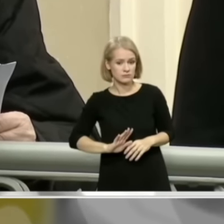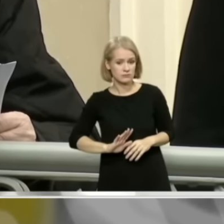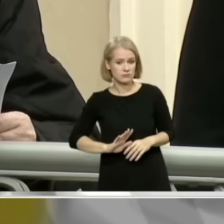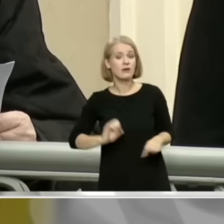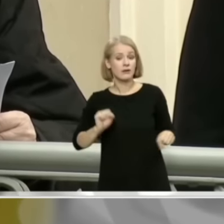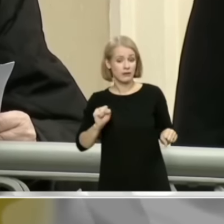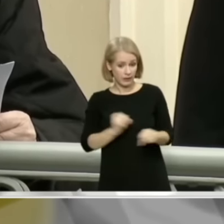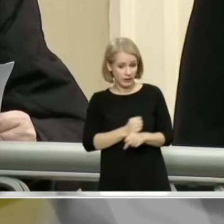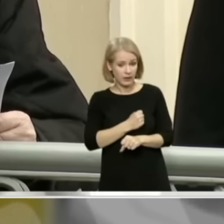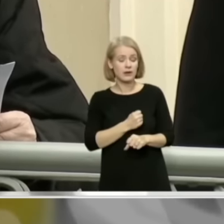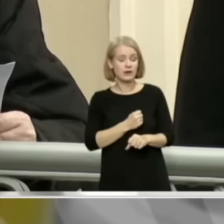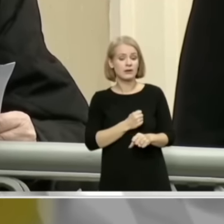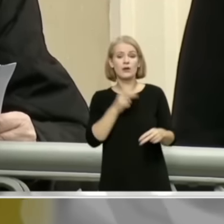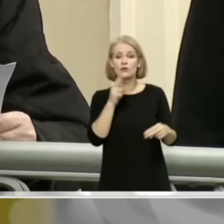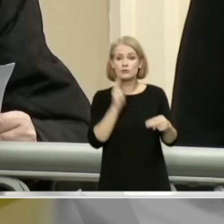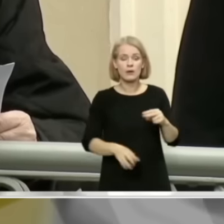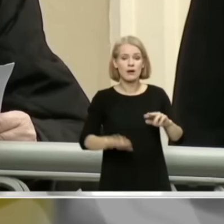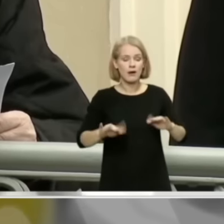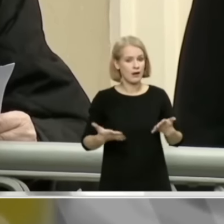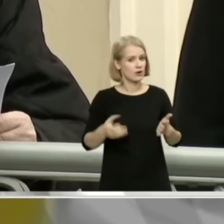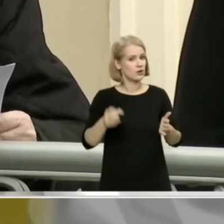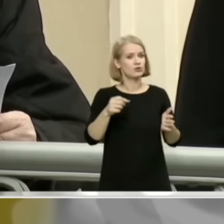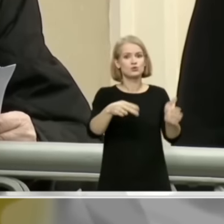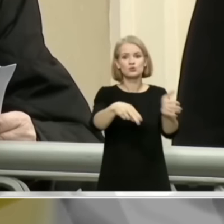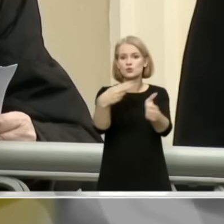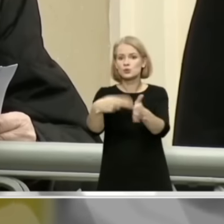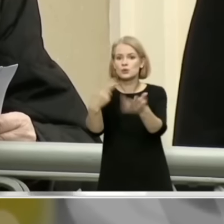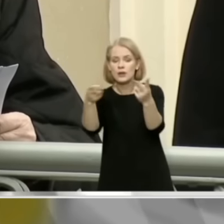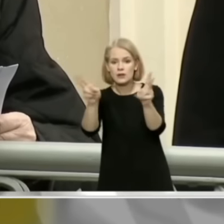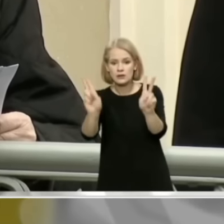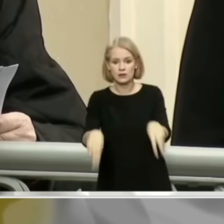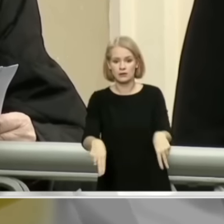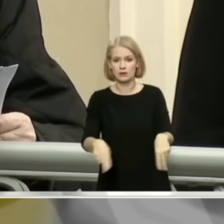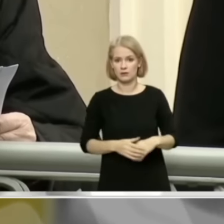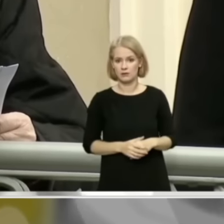nutarkim nežūti, būti.